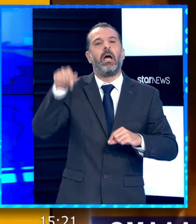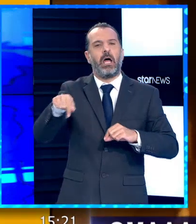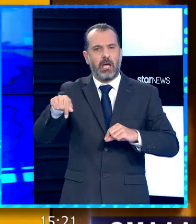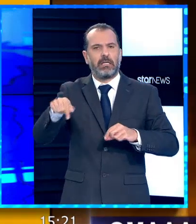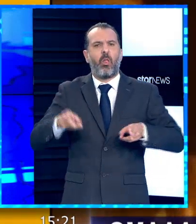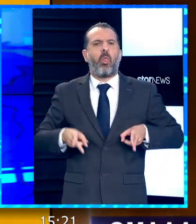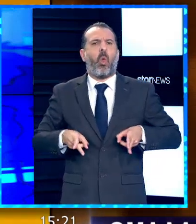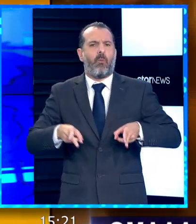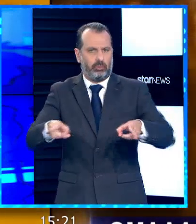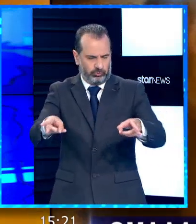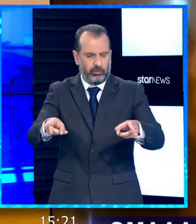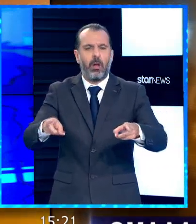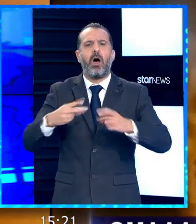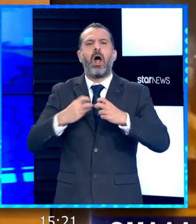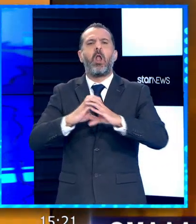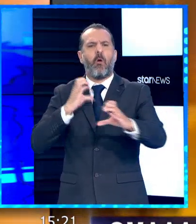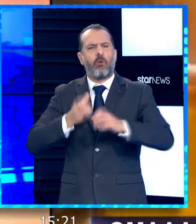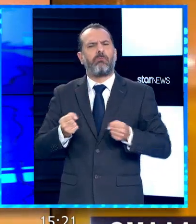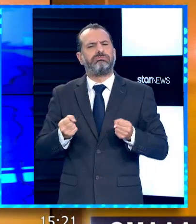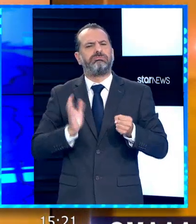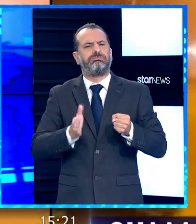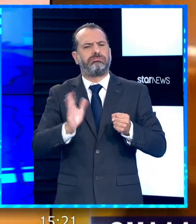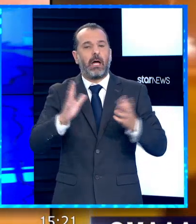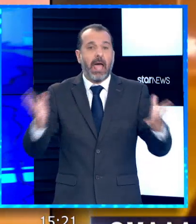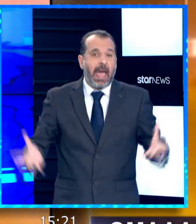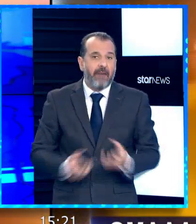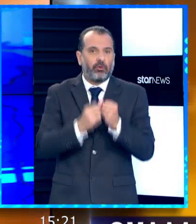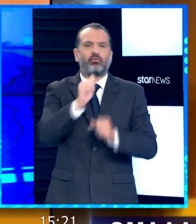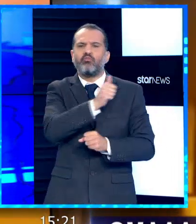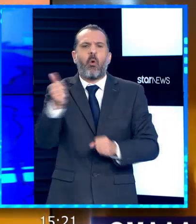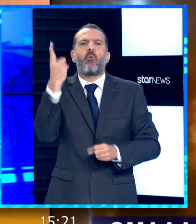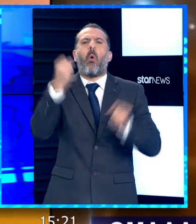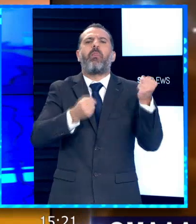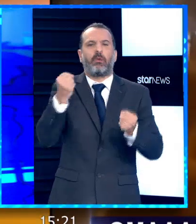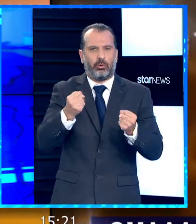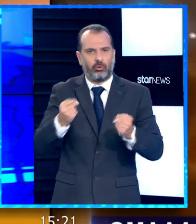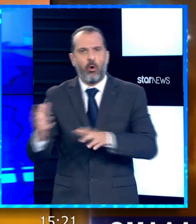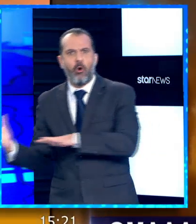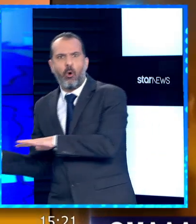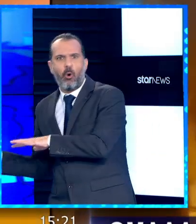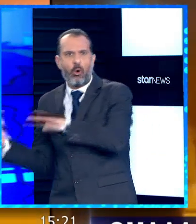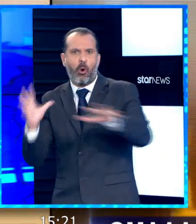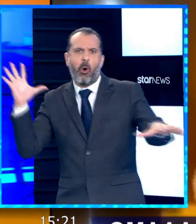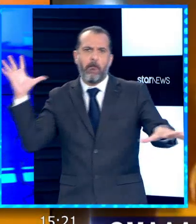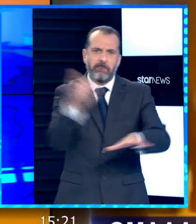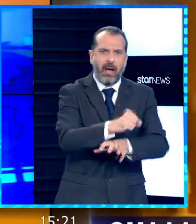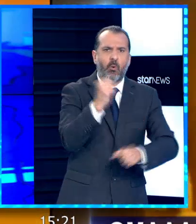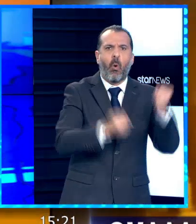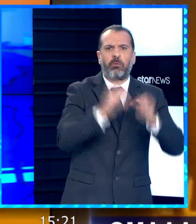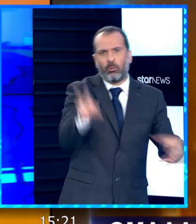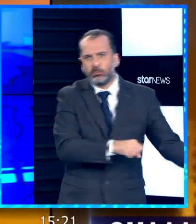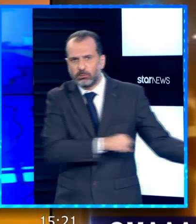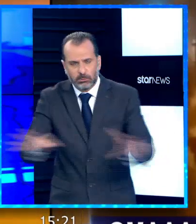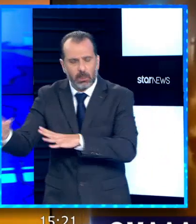δρόμο, σταμάτησαν ένα αστικό λεωφορείο. Ευτυχώς δεν είχε επιβάτες, ήταν μόνο οδηγός. Τον κατέβασαν κάτω τον οδηγό, άρχισαν να σπάνε τζάμια και να πετάνε στο